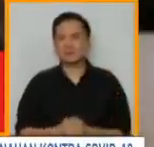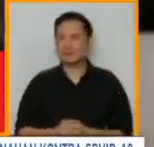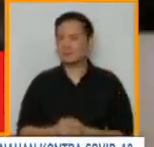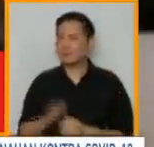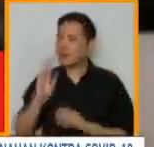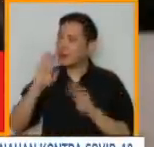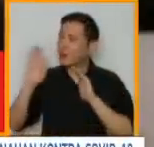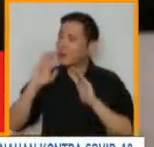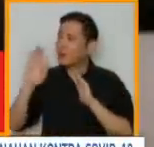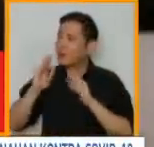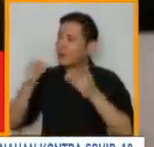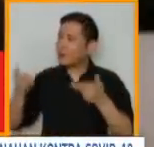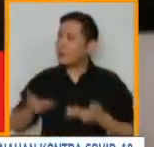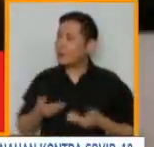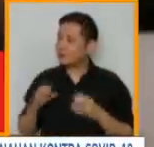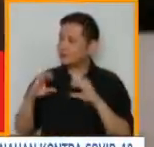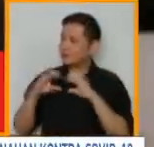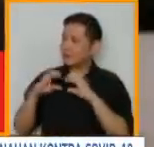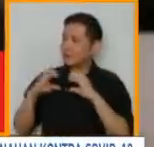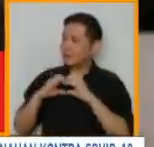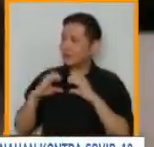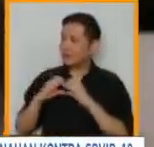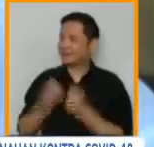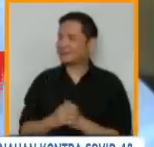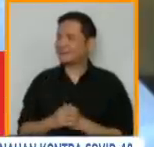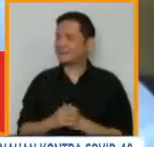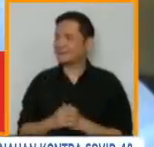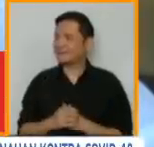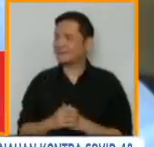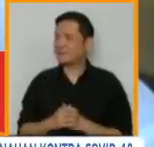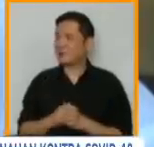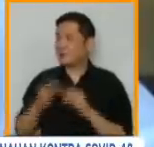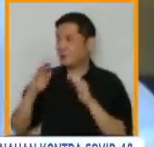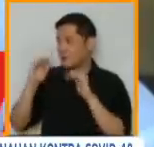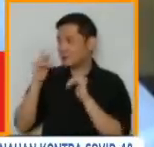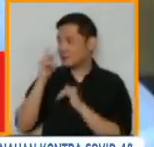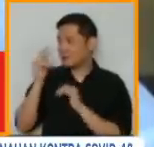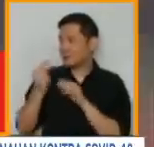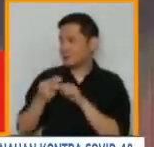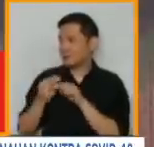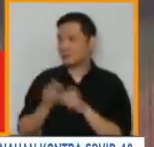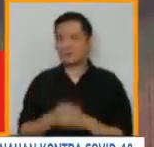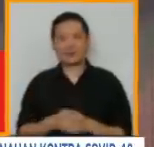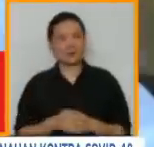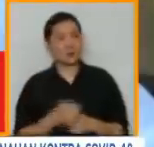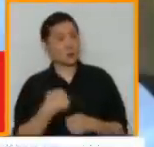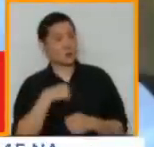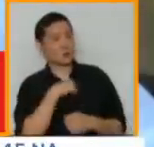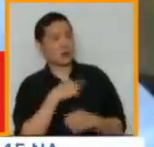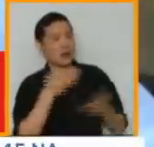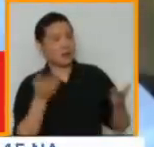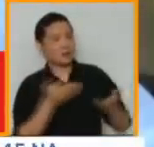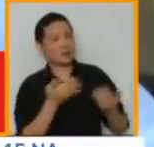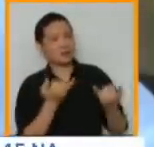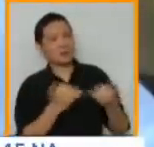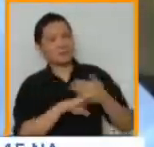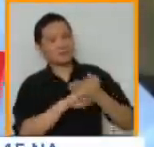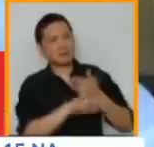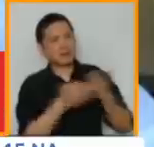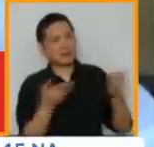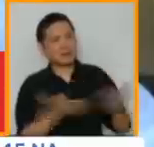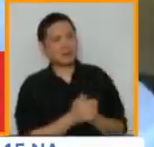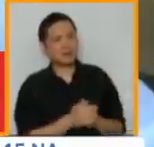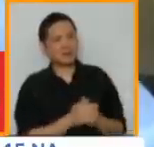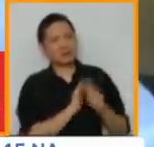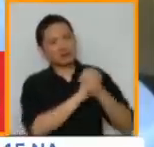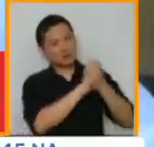GMA Network and I hope to see you soon. We are happy he is back on screen. Kaya congratulations on the new